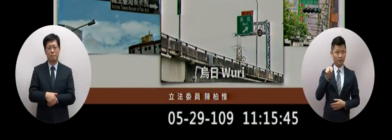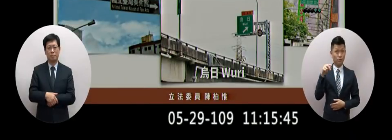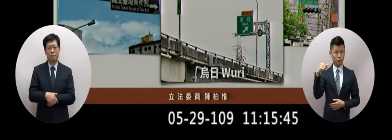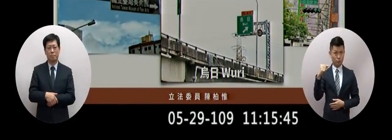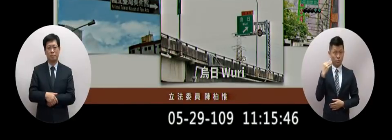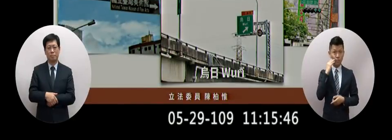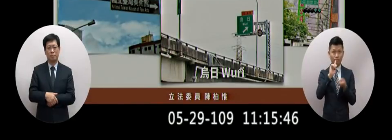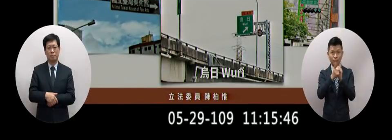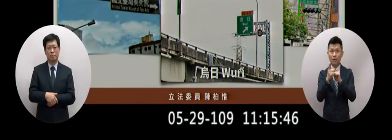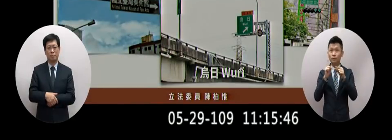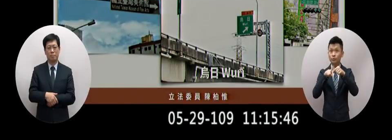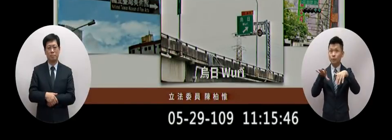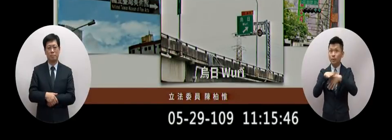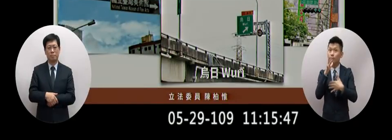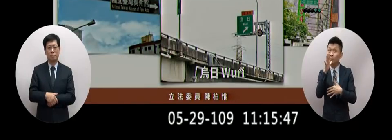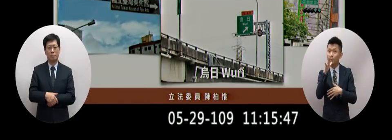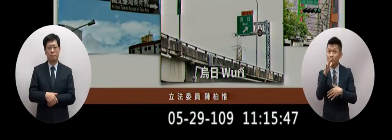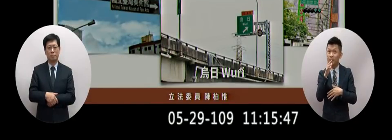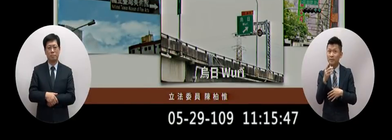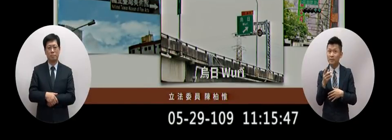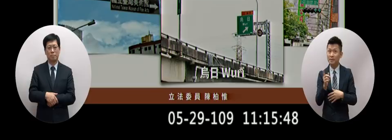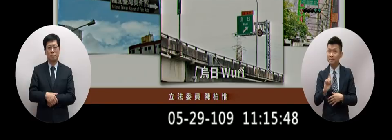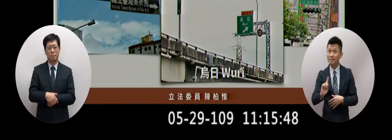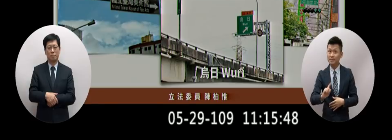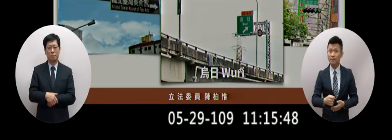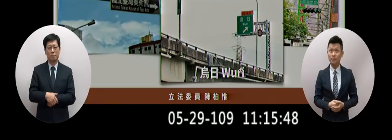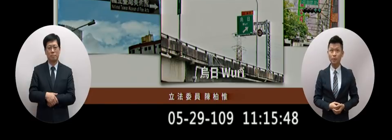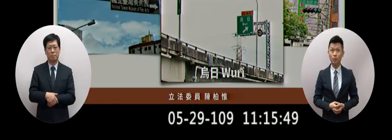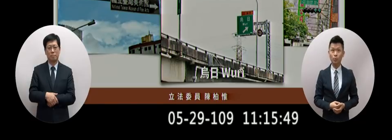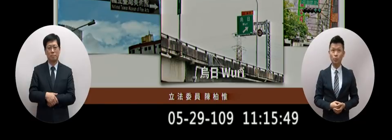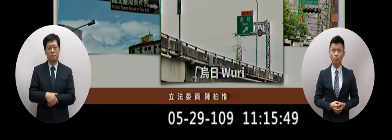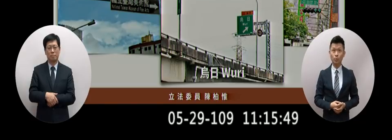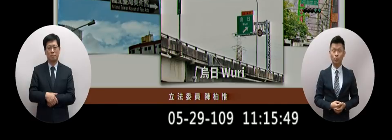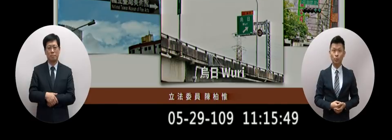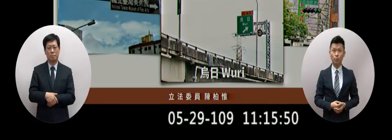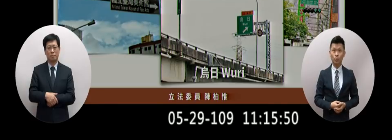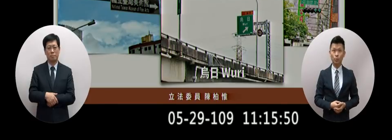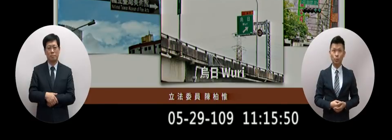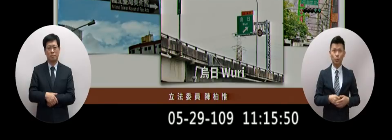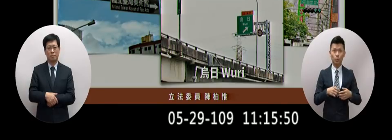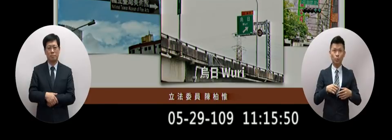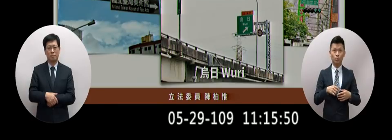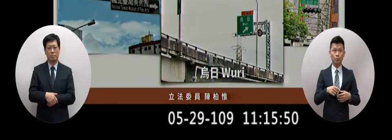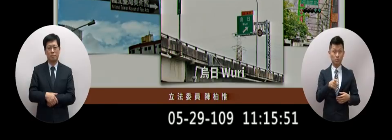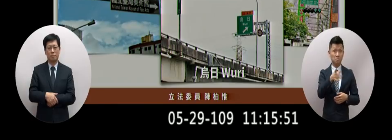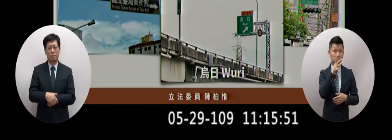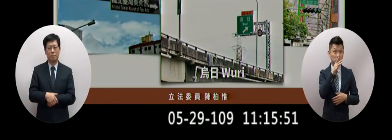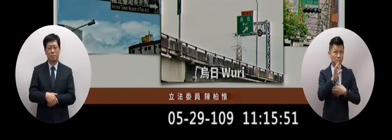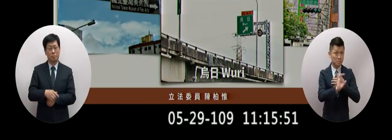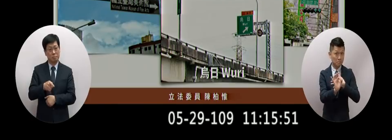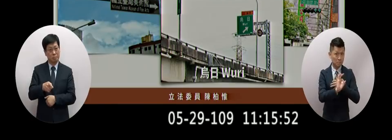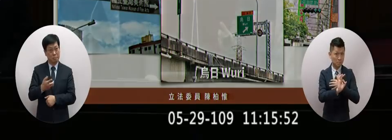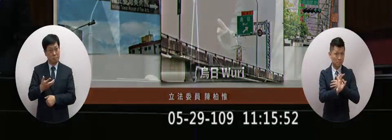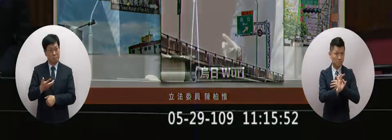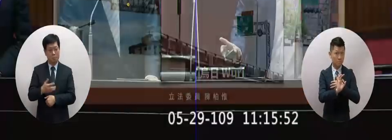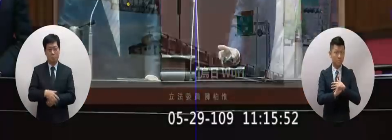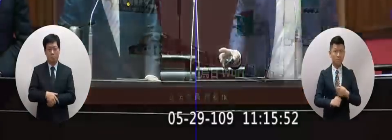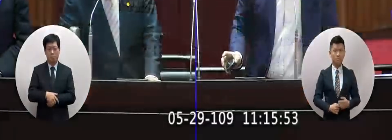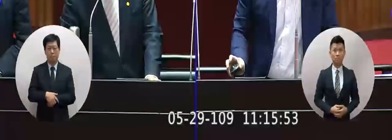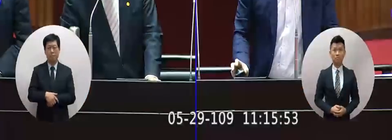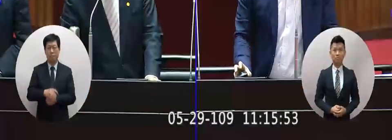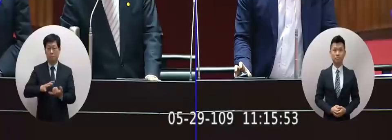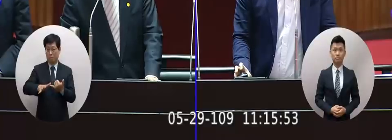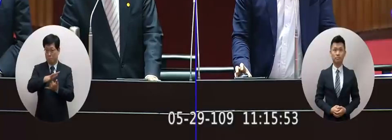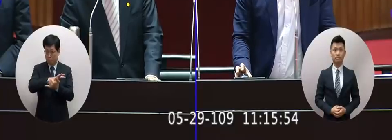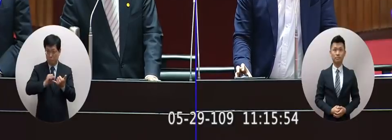谓中文要安怎念？武峰，你敢会当念看麦？ 有，这其实伫